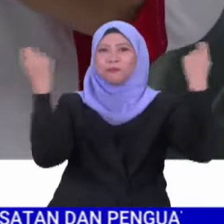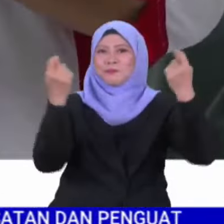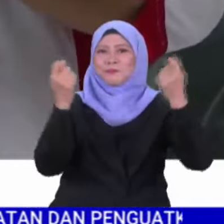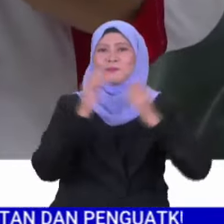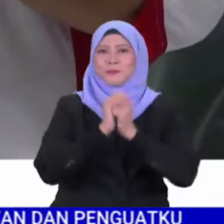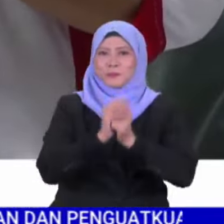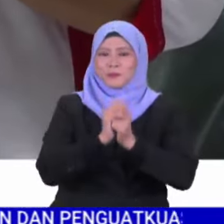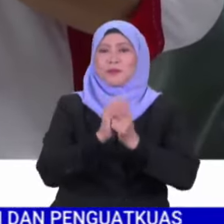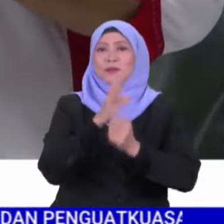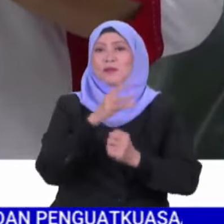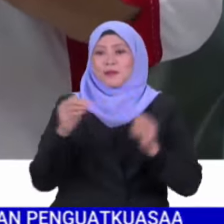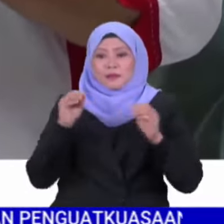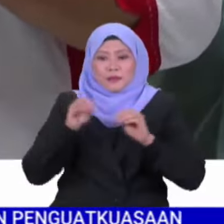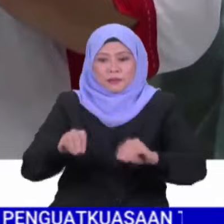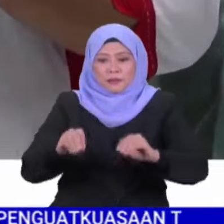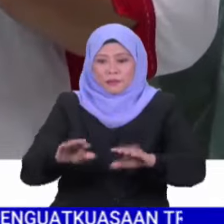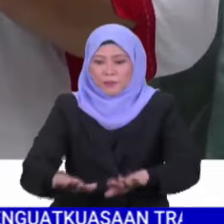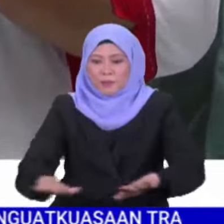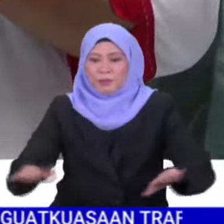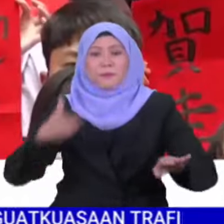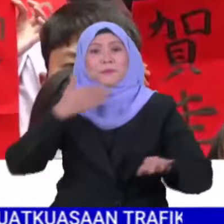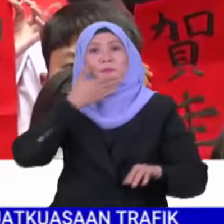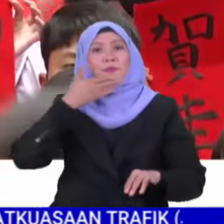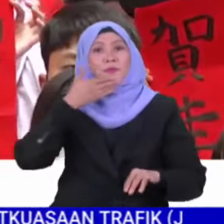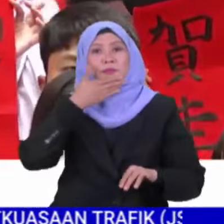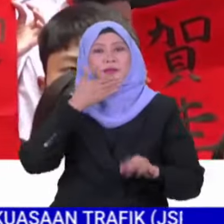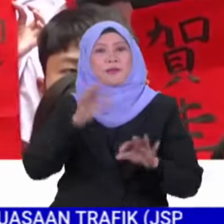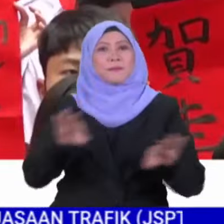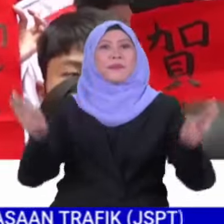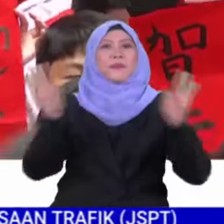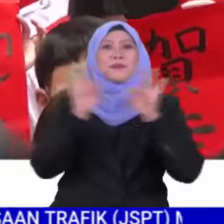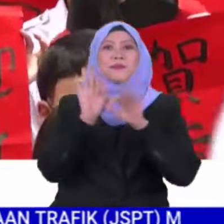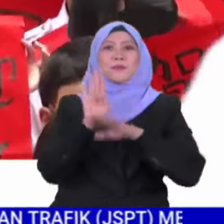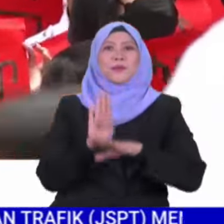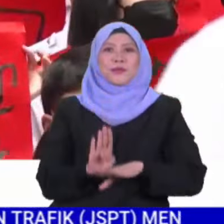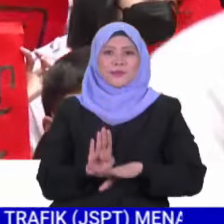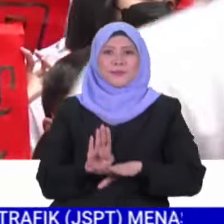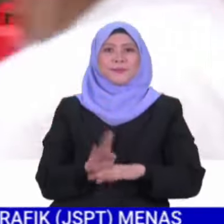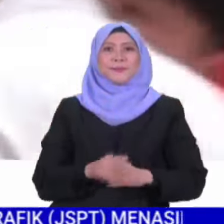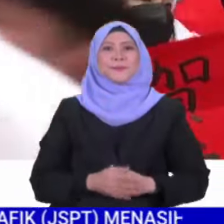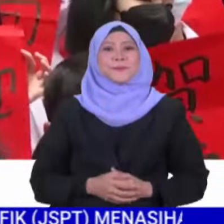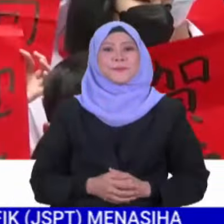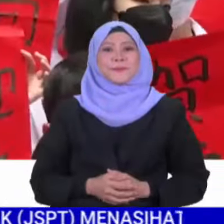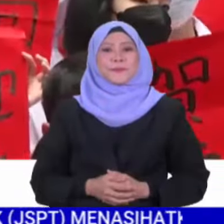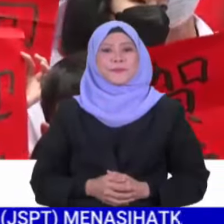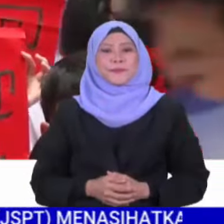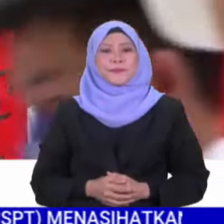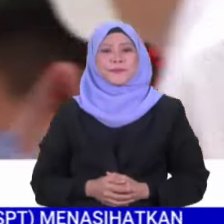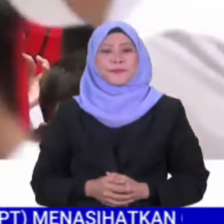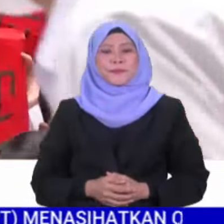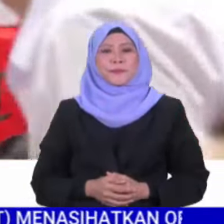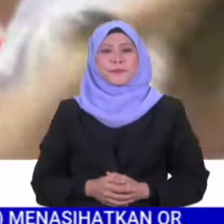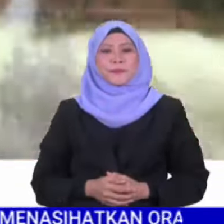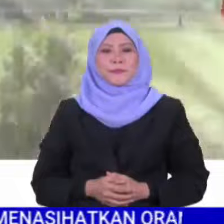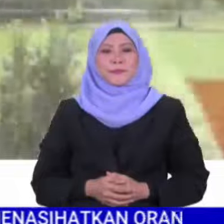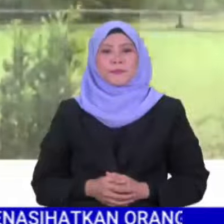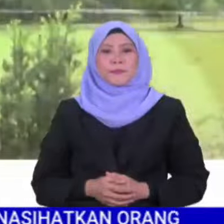negara serta mendidik anak-anak muda tentang kepentingan budaya tersebut.